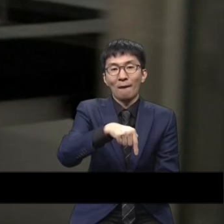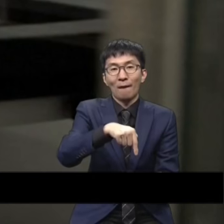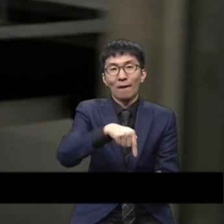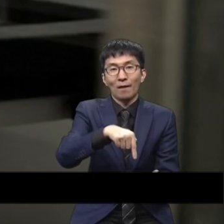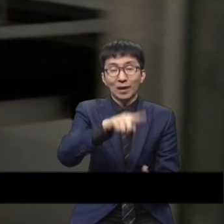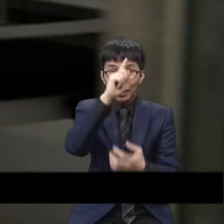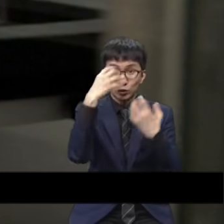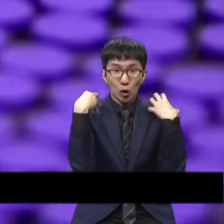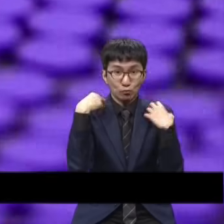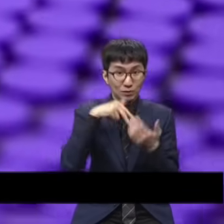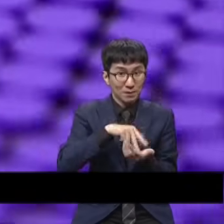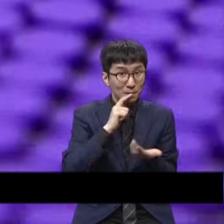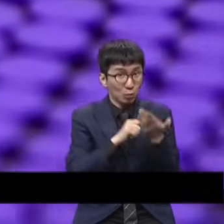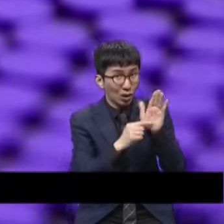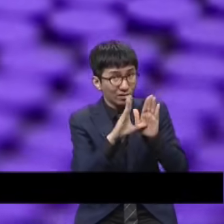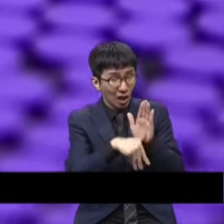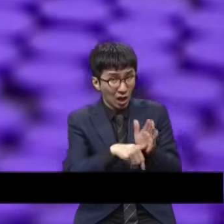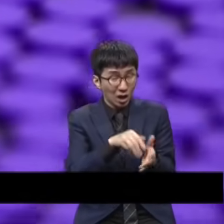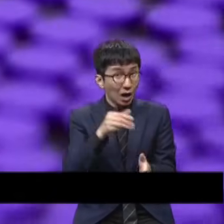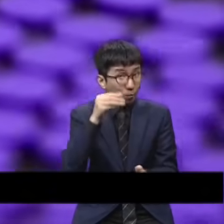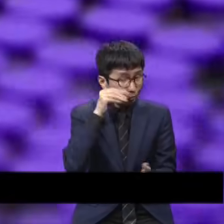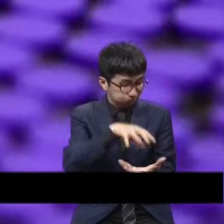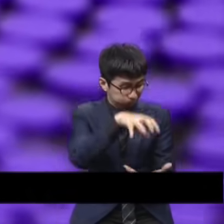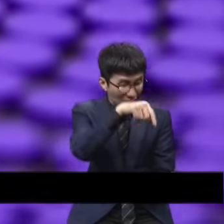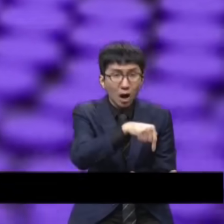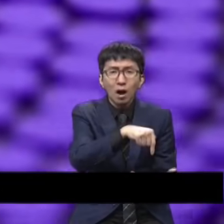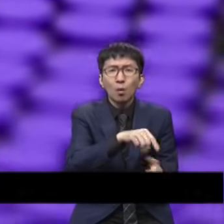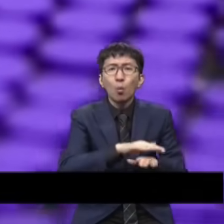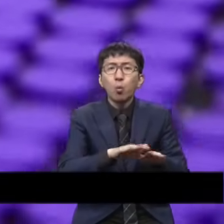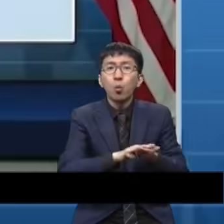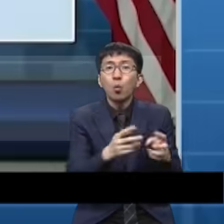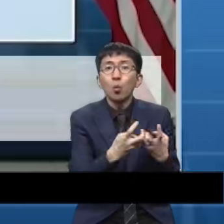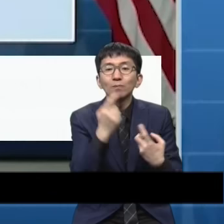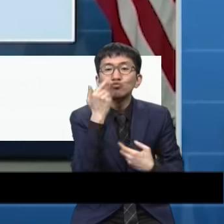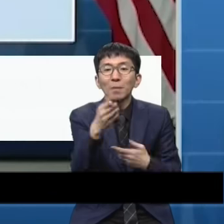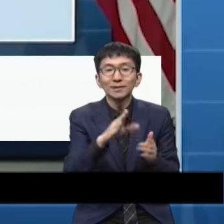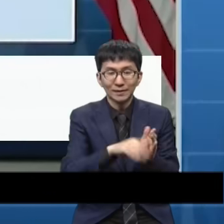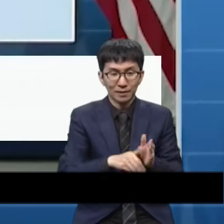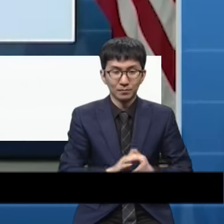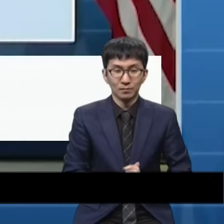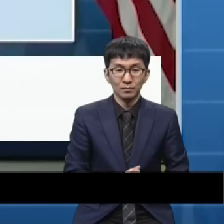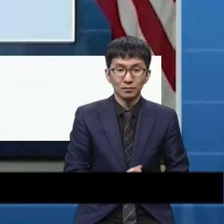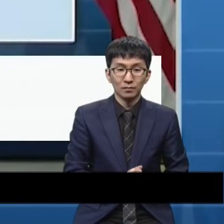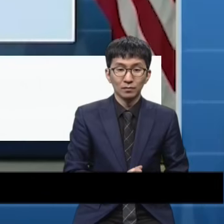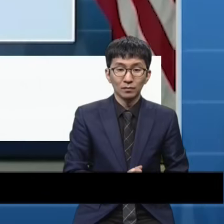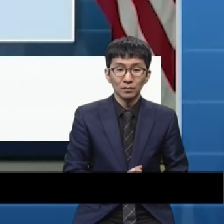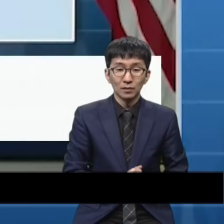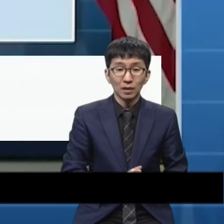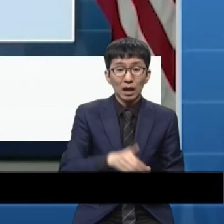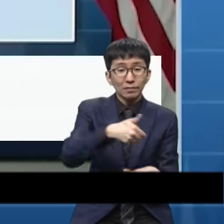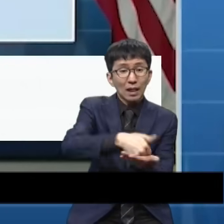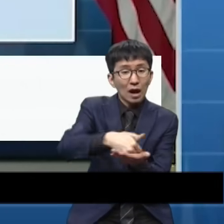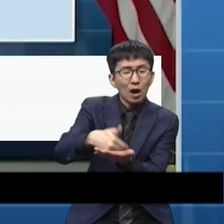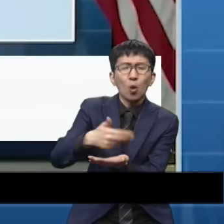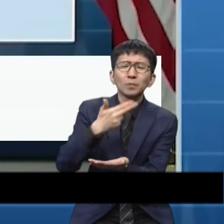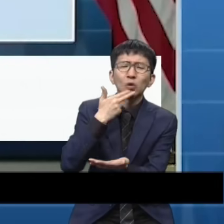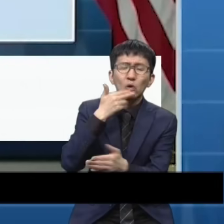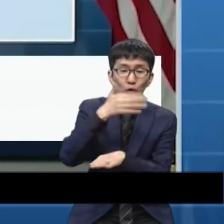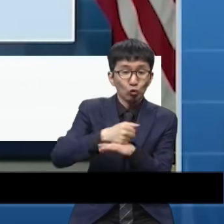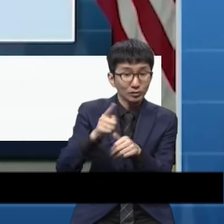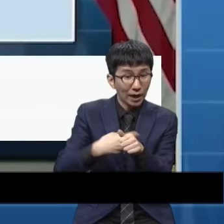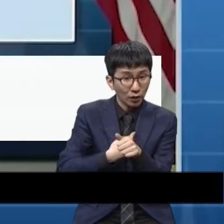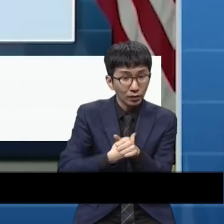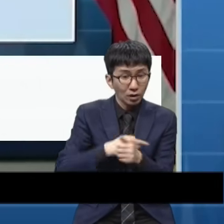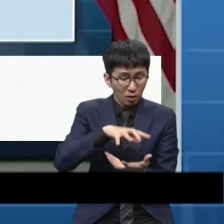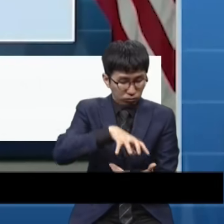브리핑에서도 남는 백신은 어떻게 할 거냐는 질문이 이어졌고 There are 53 million doses available to the states that have yet